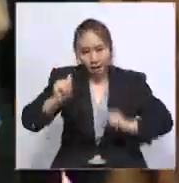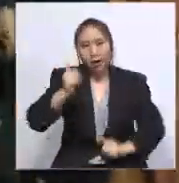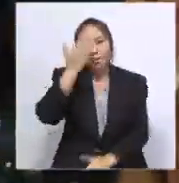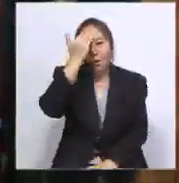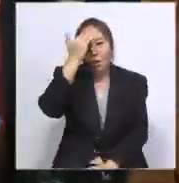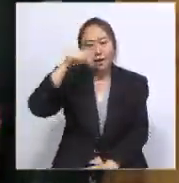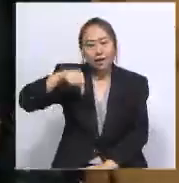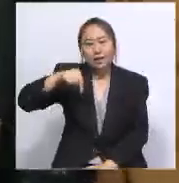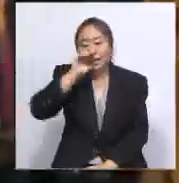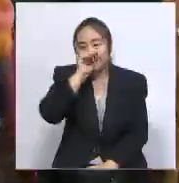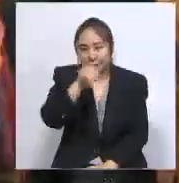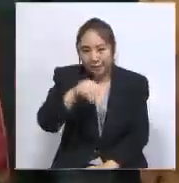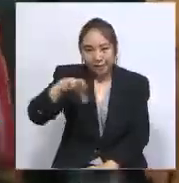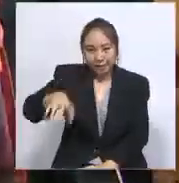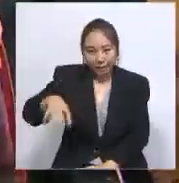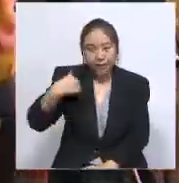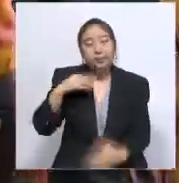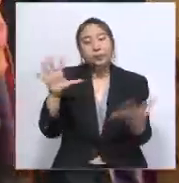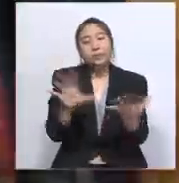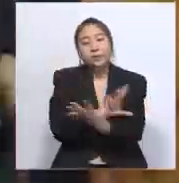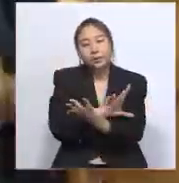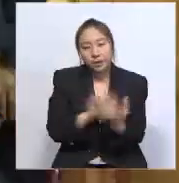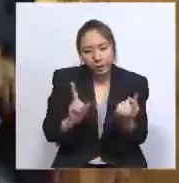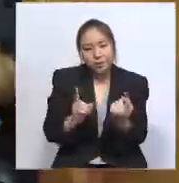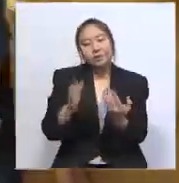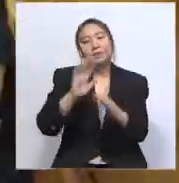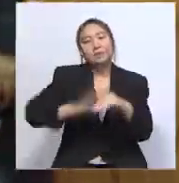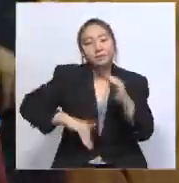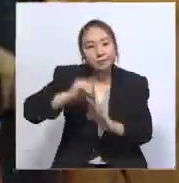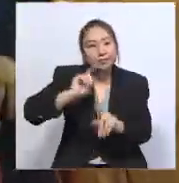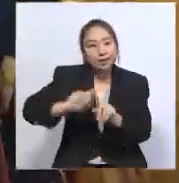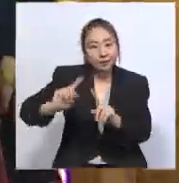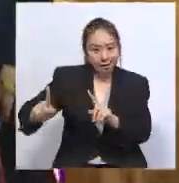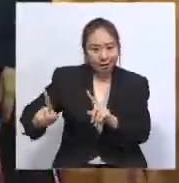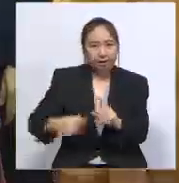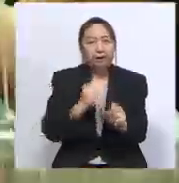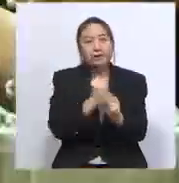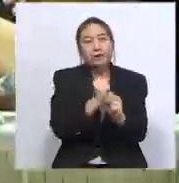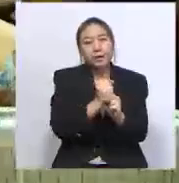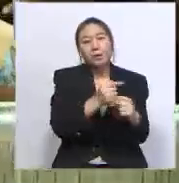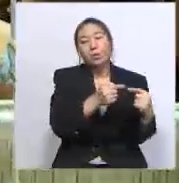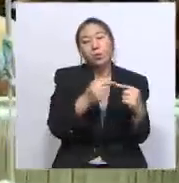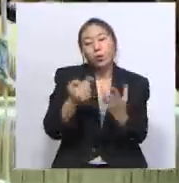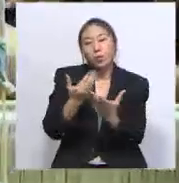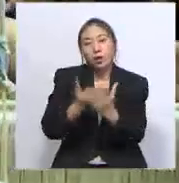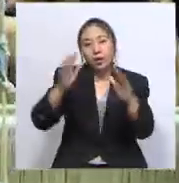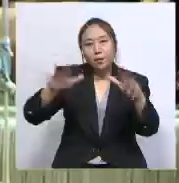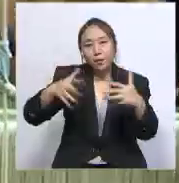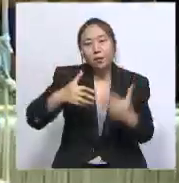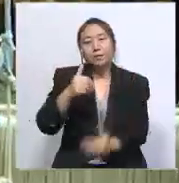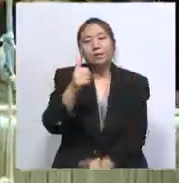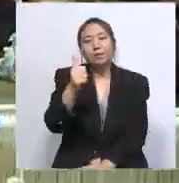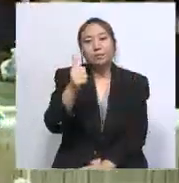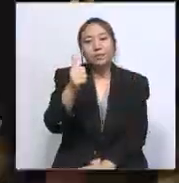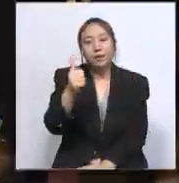นั้นนอกจากช้างแล้วก็ยังมีศิลปะวัฒนธรรมศิลปกรรมต่างๆที่ยก ต่อยอดมาจนสร้างรายได้ให้กับชุมชนนะ